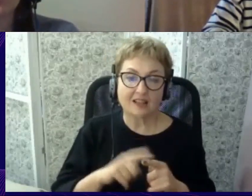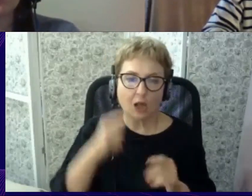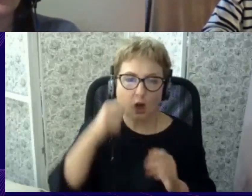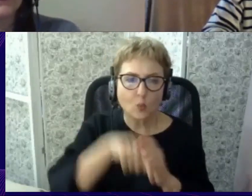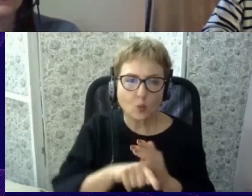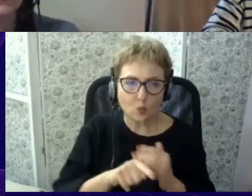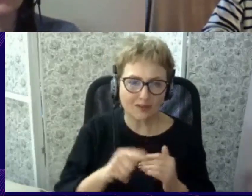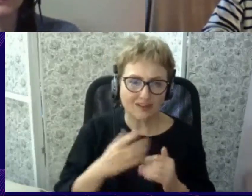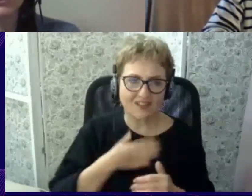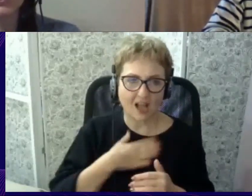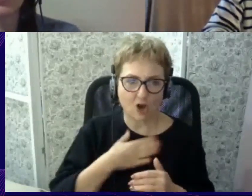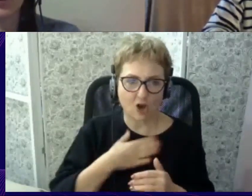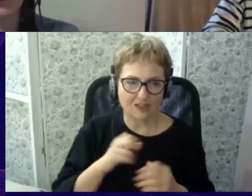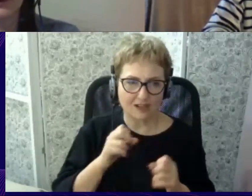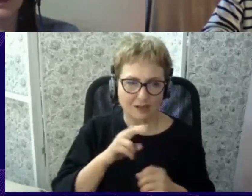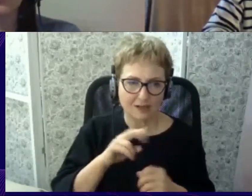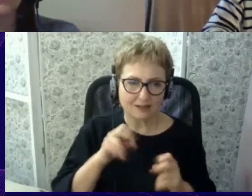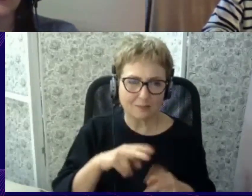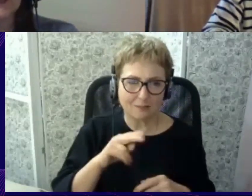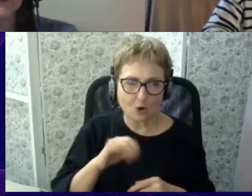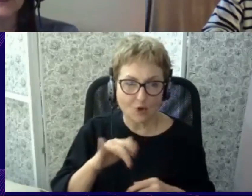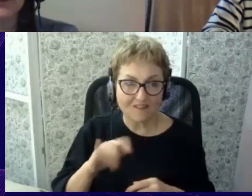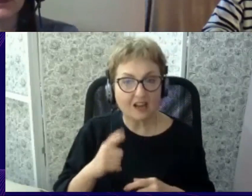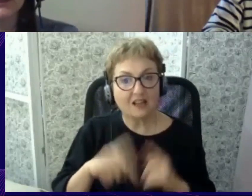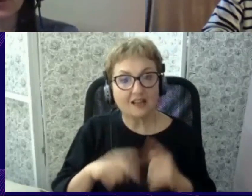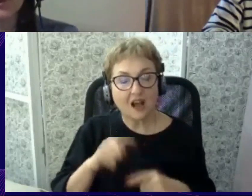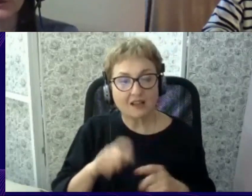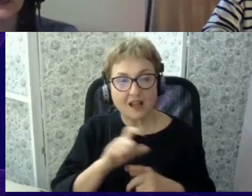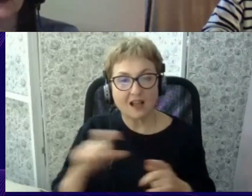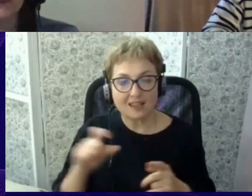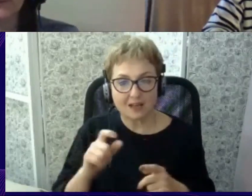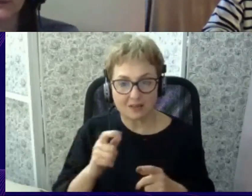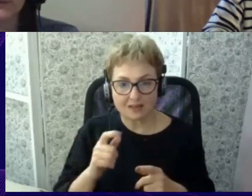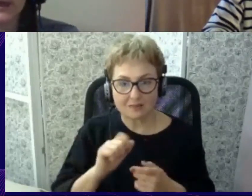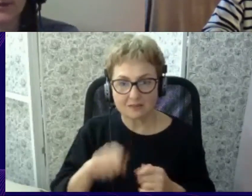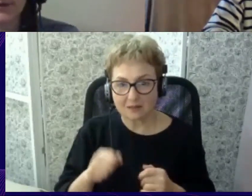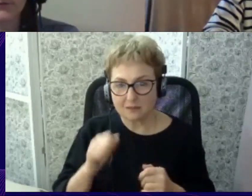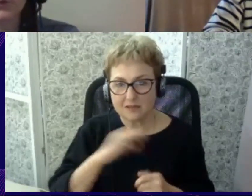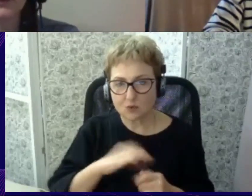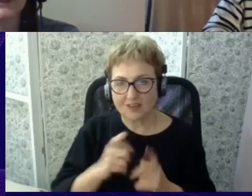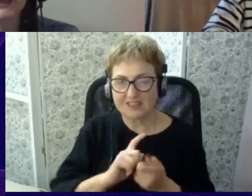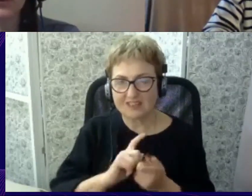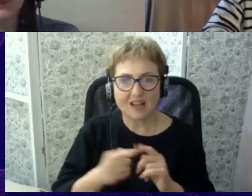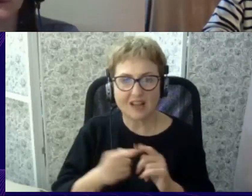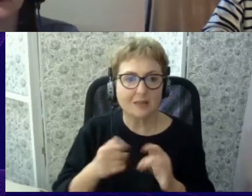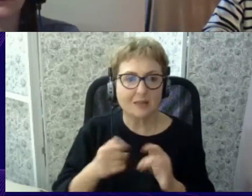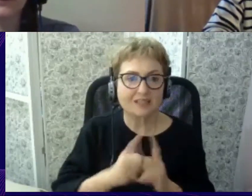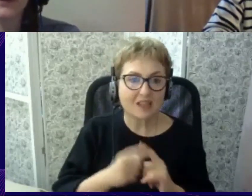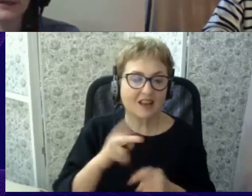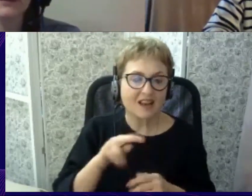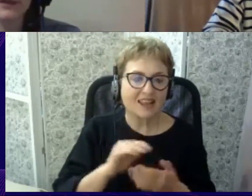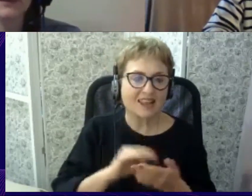Это углубление в наш профиль. Но иногда эти термины используют и как взаимозаменяемые. Ну вот в литературных,